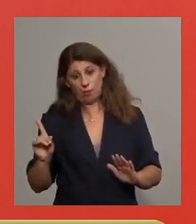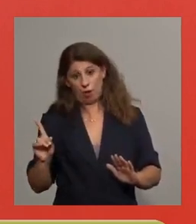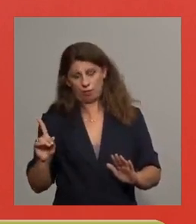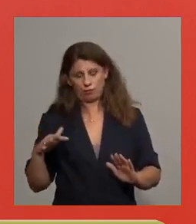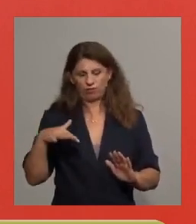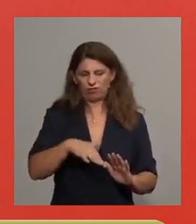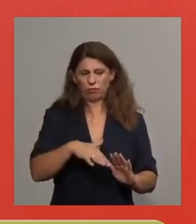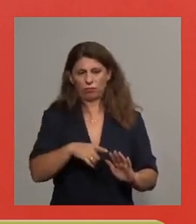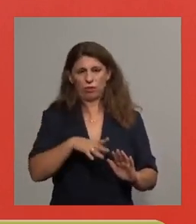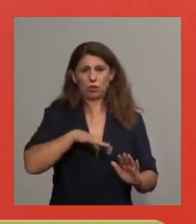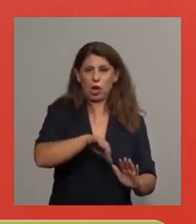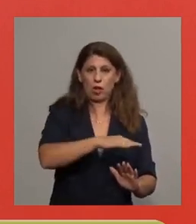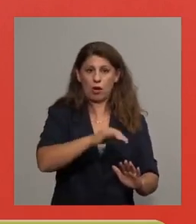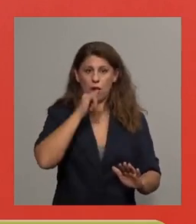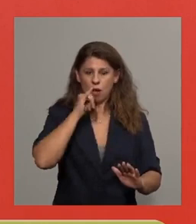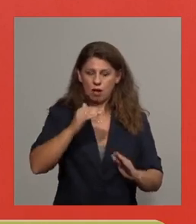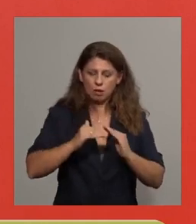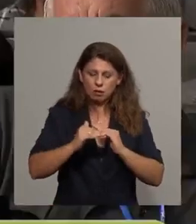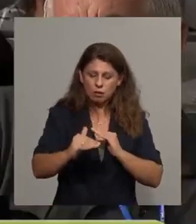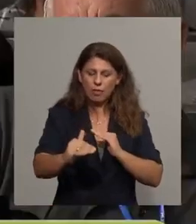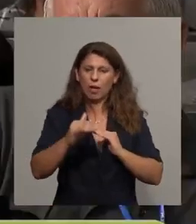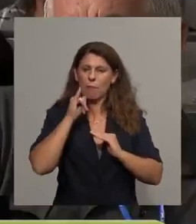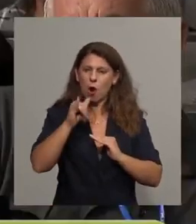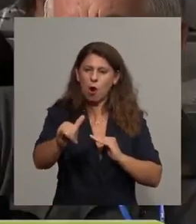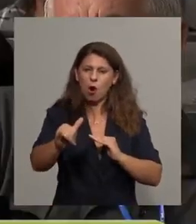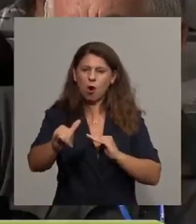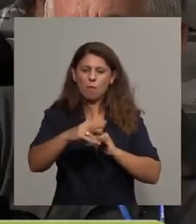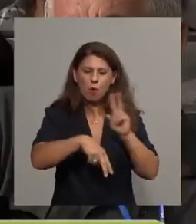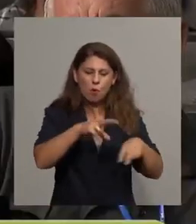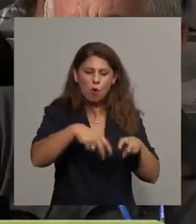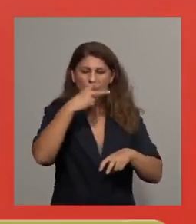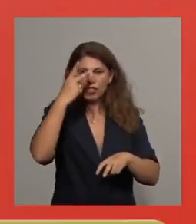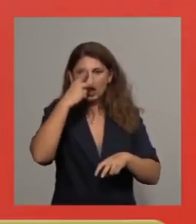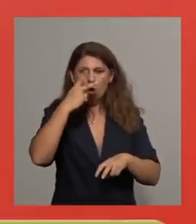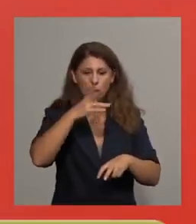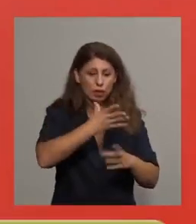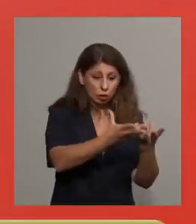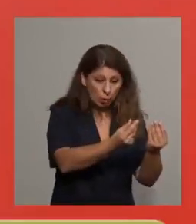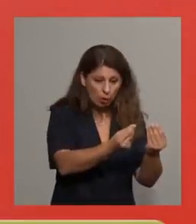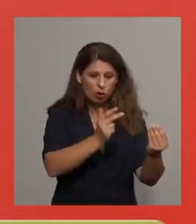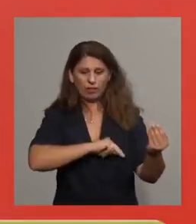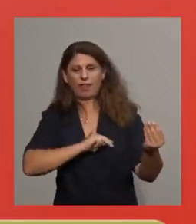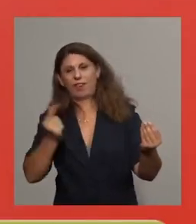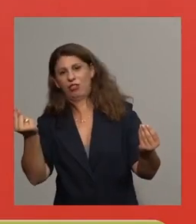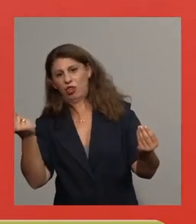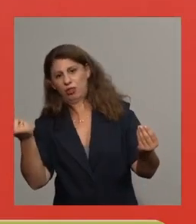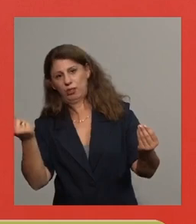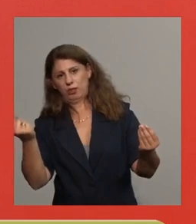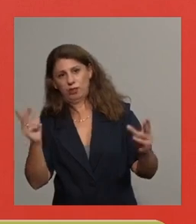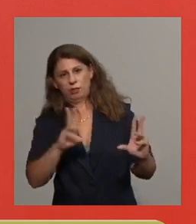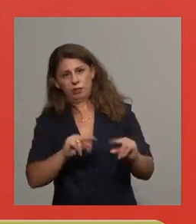σταθερά, μόνιμα, σαρώνει δικαιώματα του λαού για τα κέρδη των λίγων. Τις ίδιες